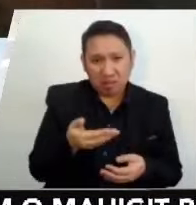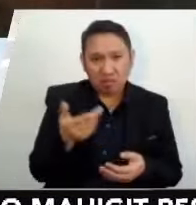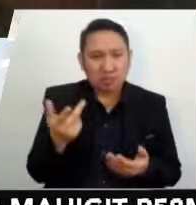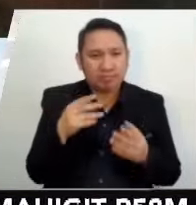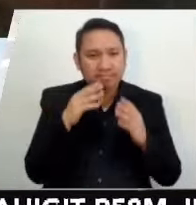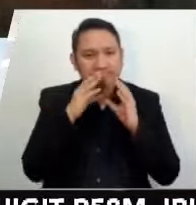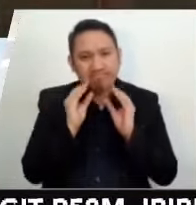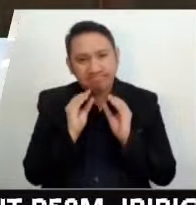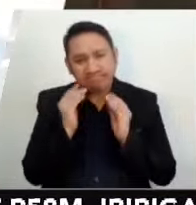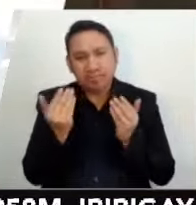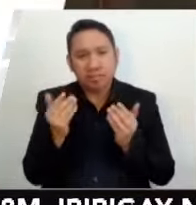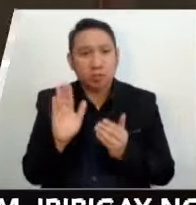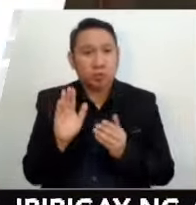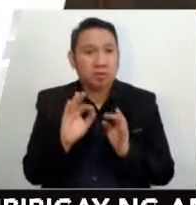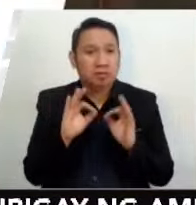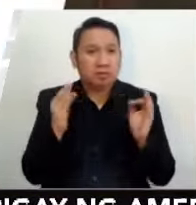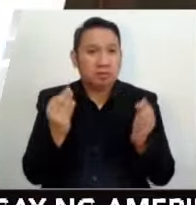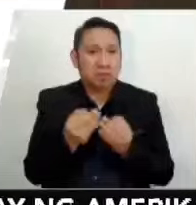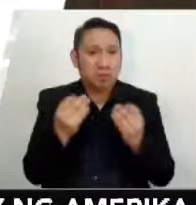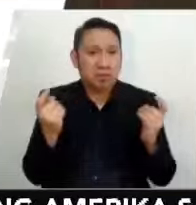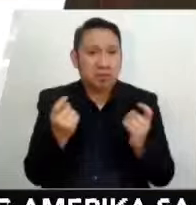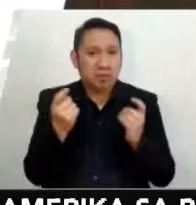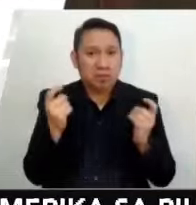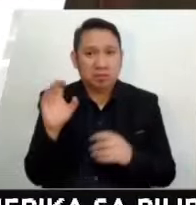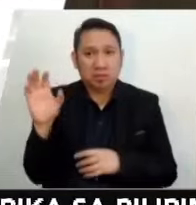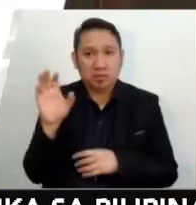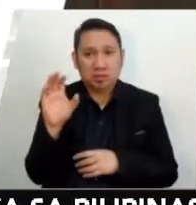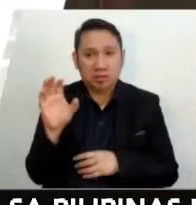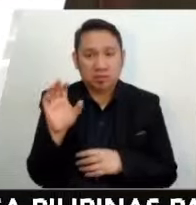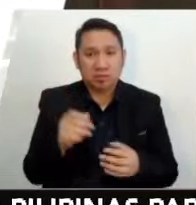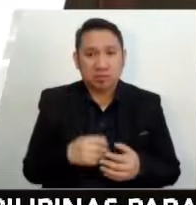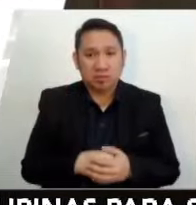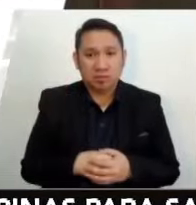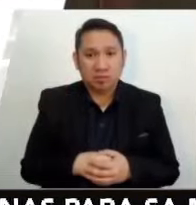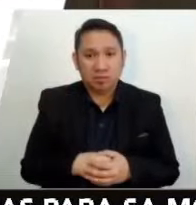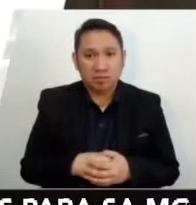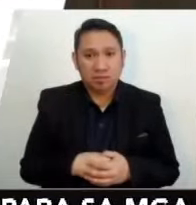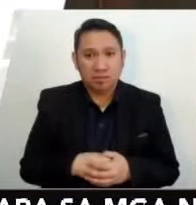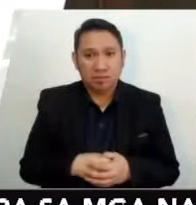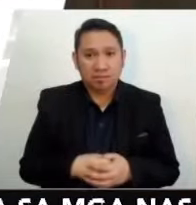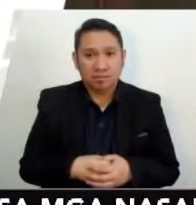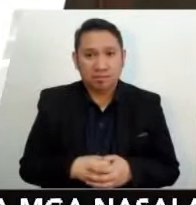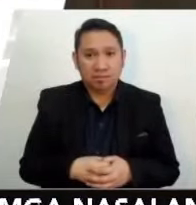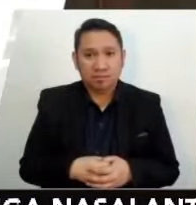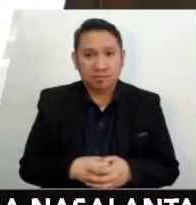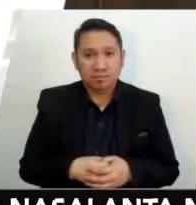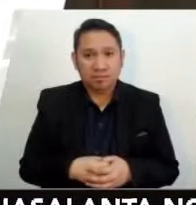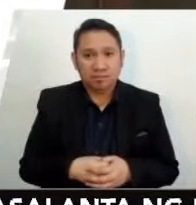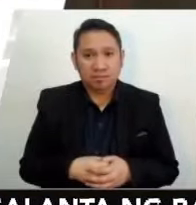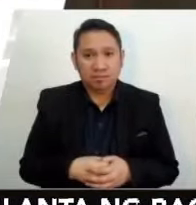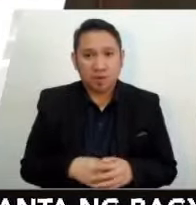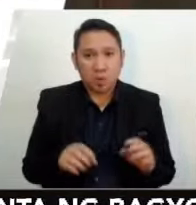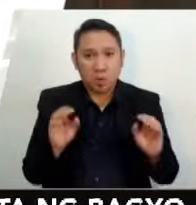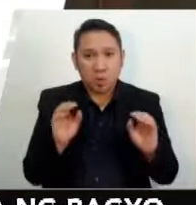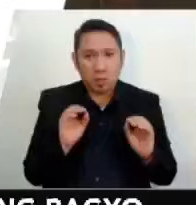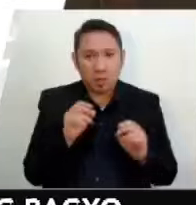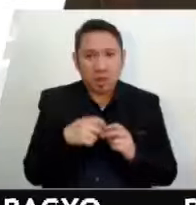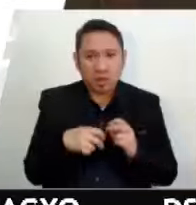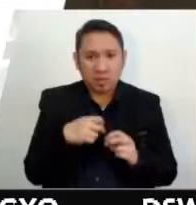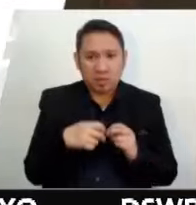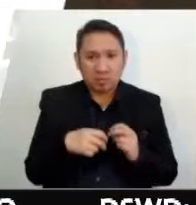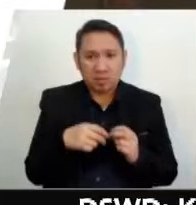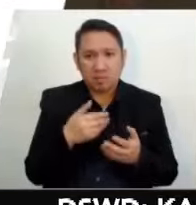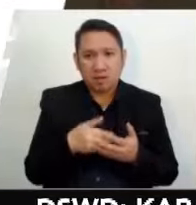pamilya ang pasko lang butang lang k kan mga anoano lang pero ibakal mo mga